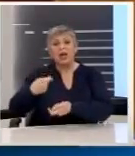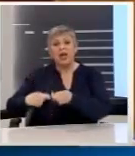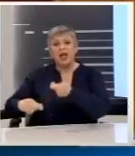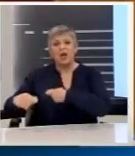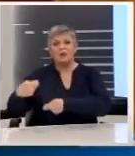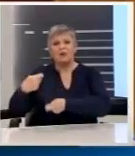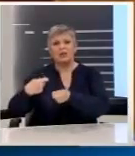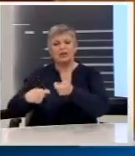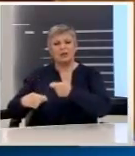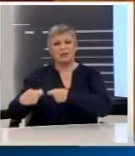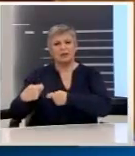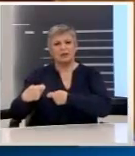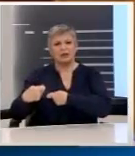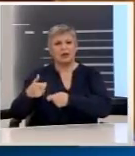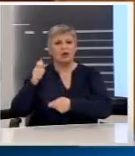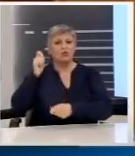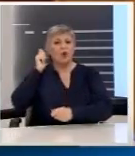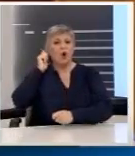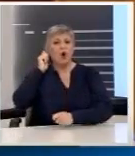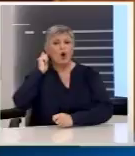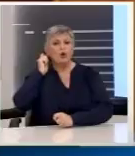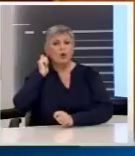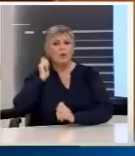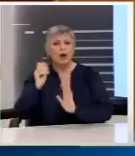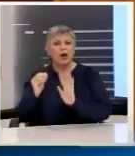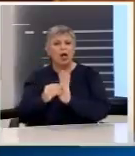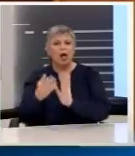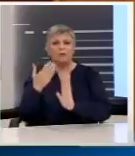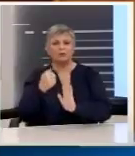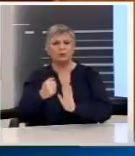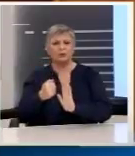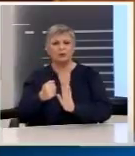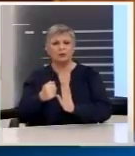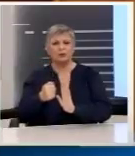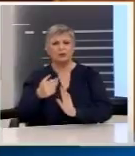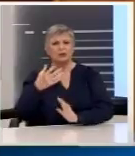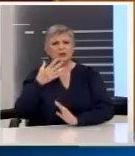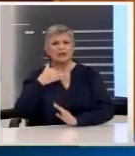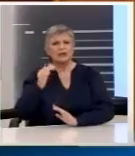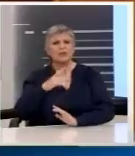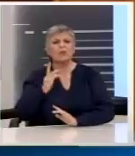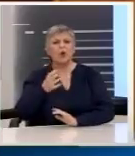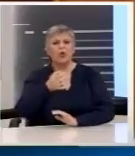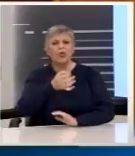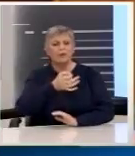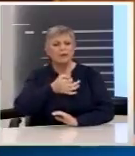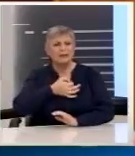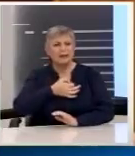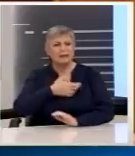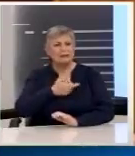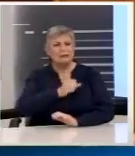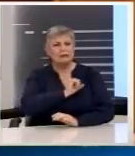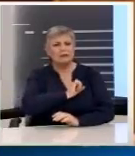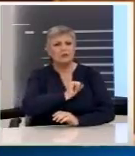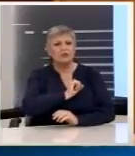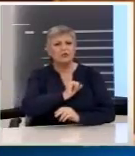είναι ανώνυμος επιχειρηματίας, δεν μας λέτε το όνομά του. Γιατί? Τι φοβάστε?